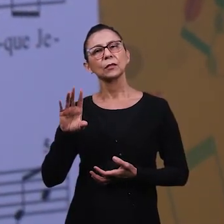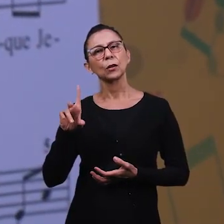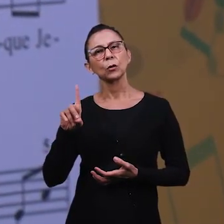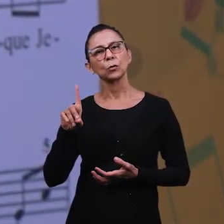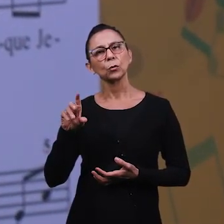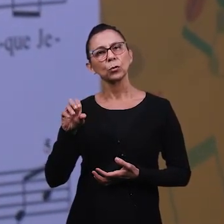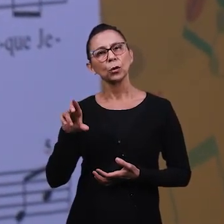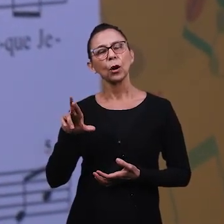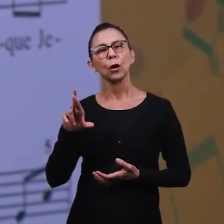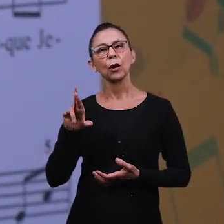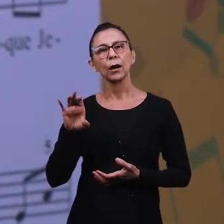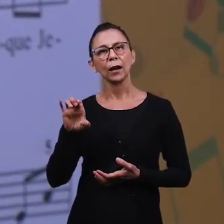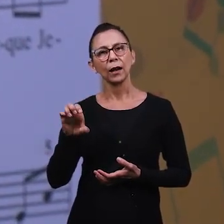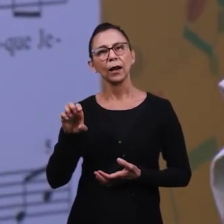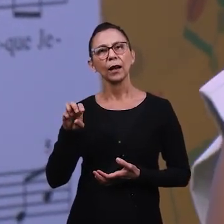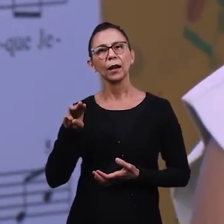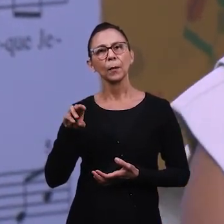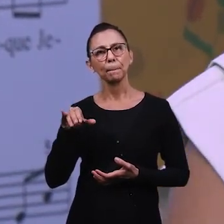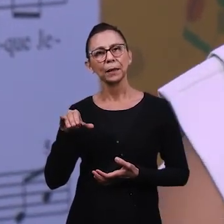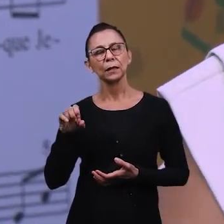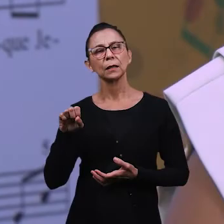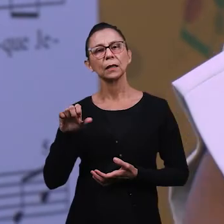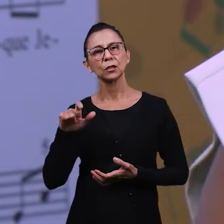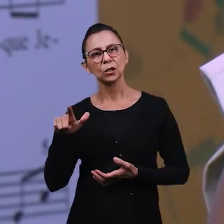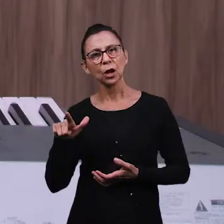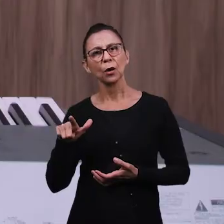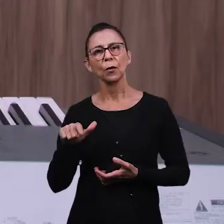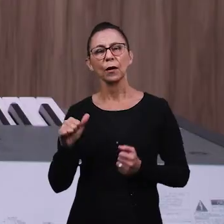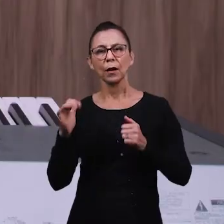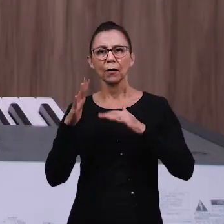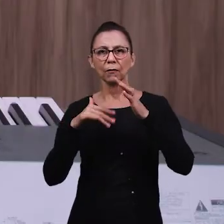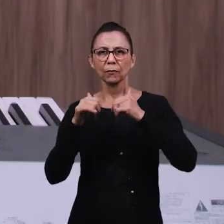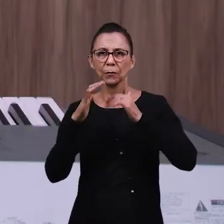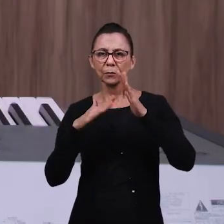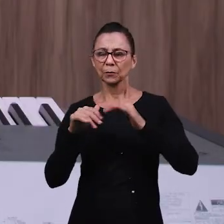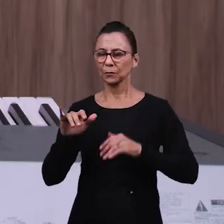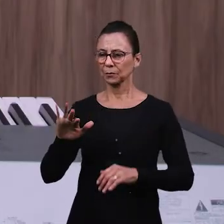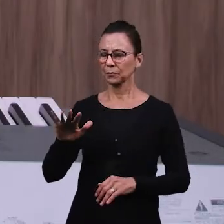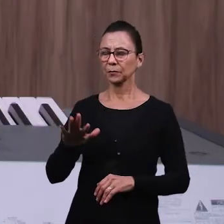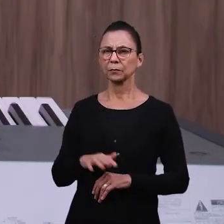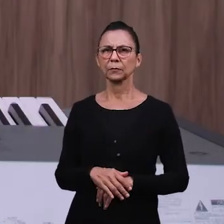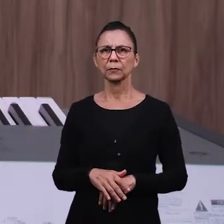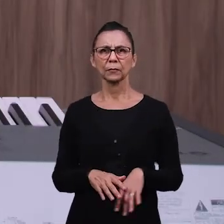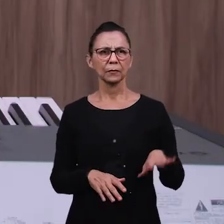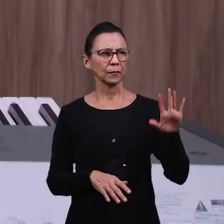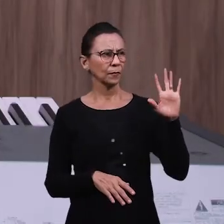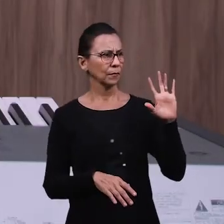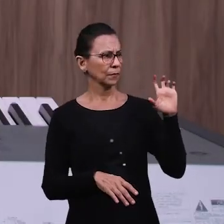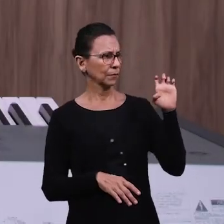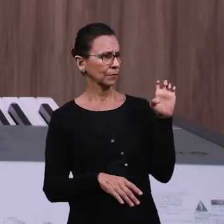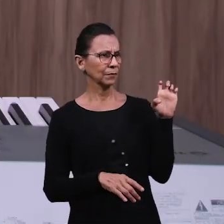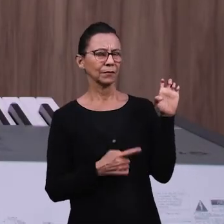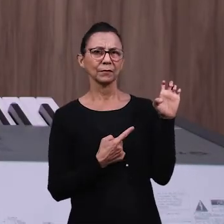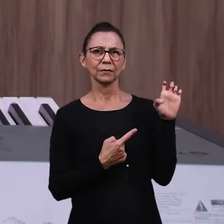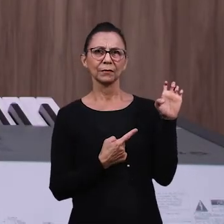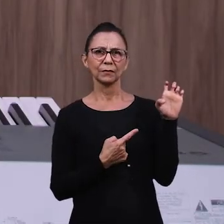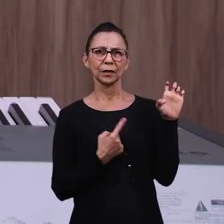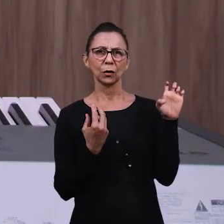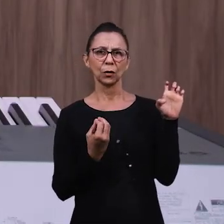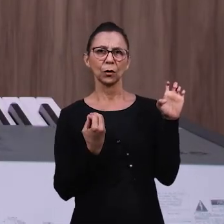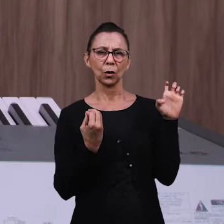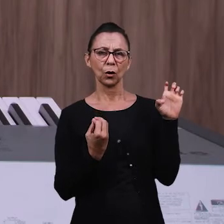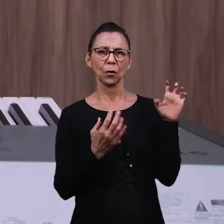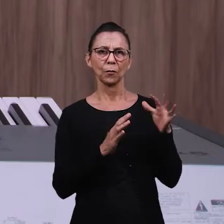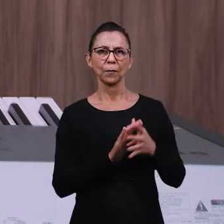sol, le doigt 2. Ça, c'est très important parce que cela va donner une bonne mobilité à la main droite. Et comment on va faire la main gauche?